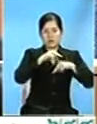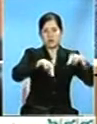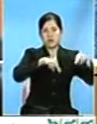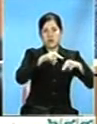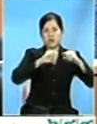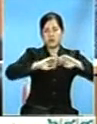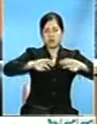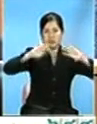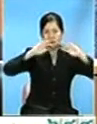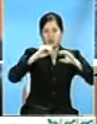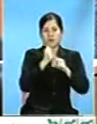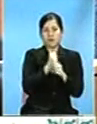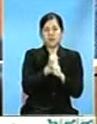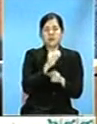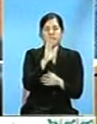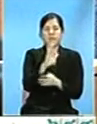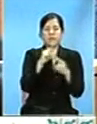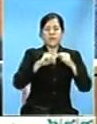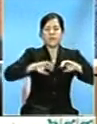าลการทำงานของรัฐบาล